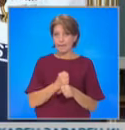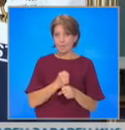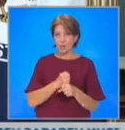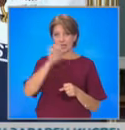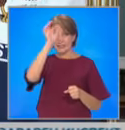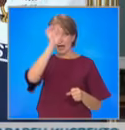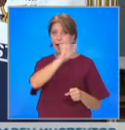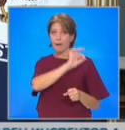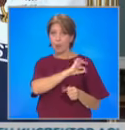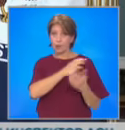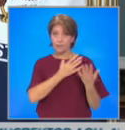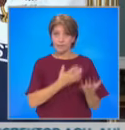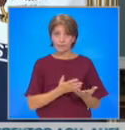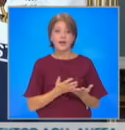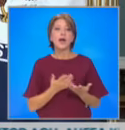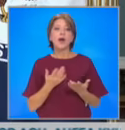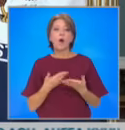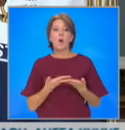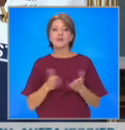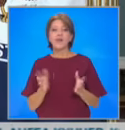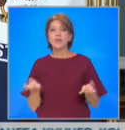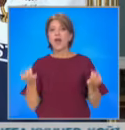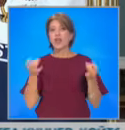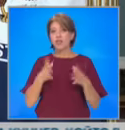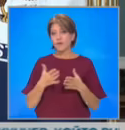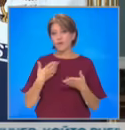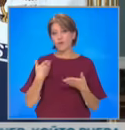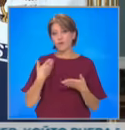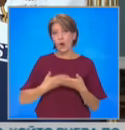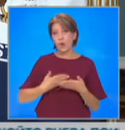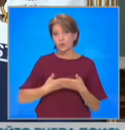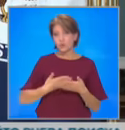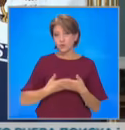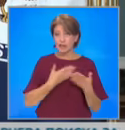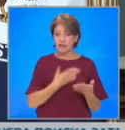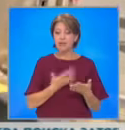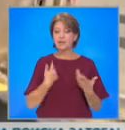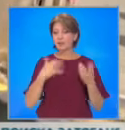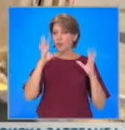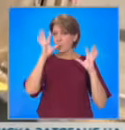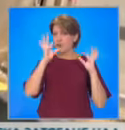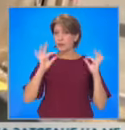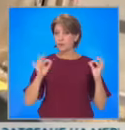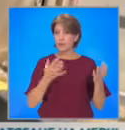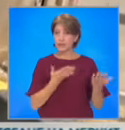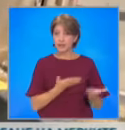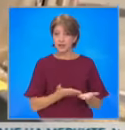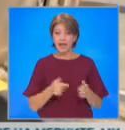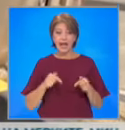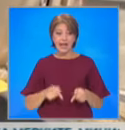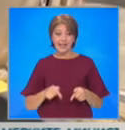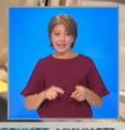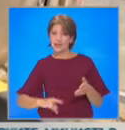Катар. Америка отваря нова глава в отношенията с Афганистан, в която водеща ще бъде дипломацията. Днешният полет